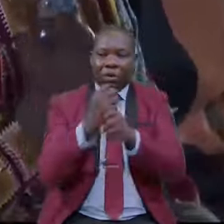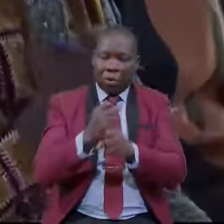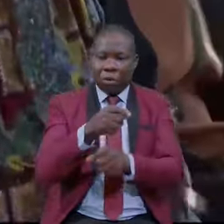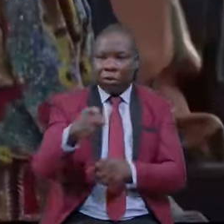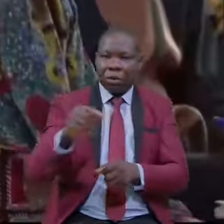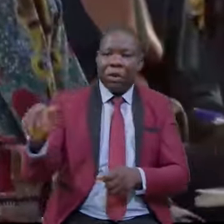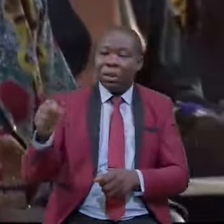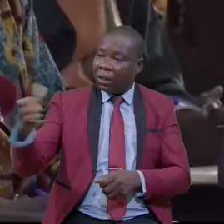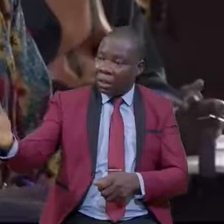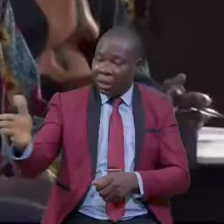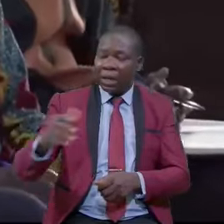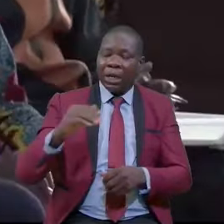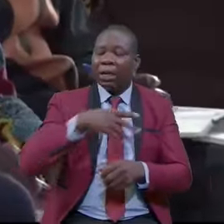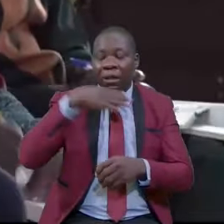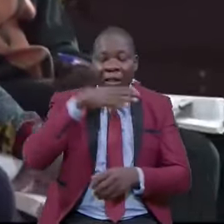m'avoir.